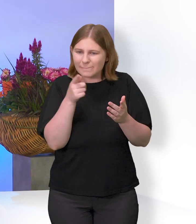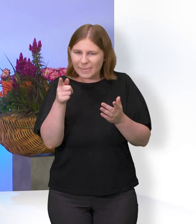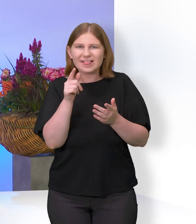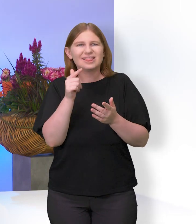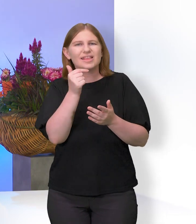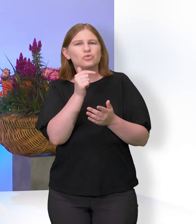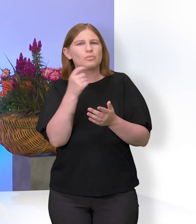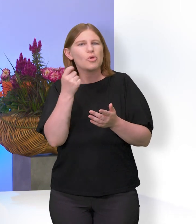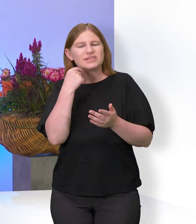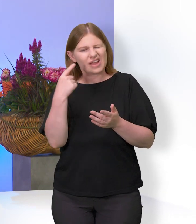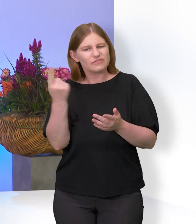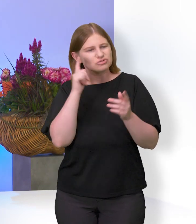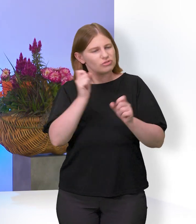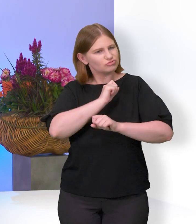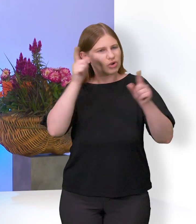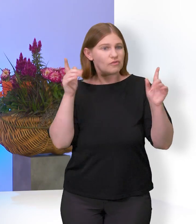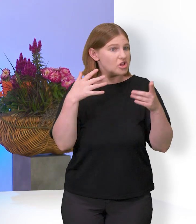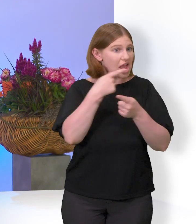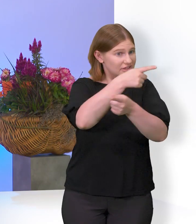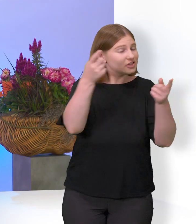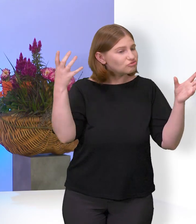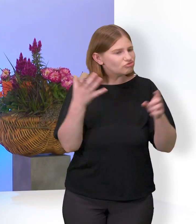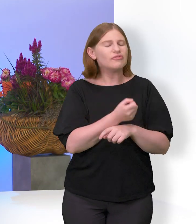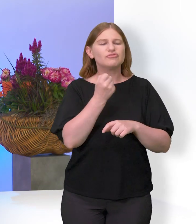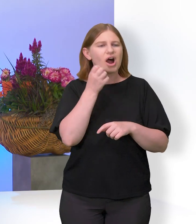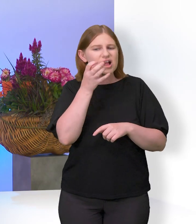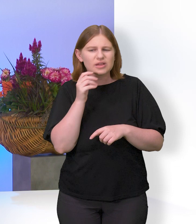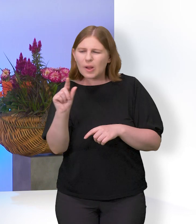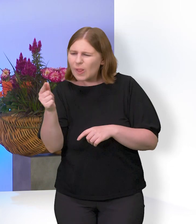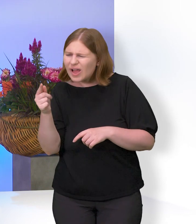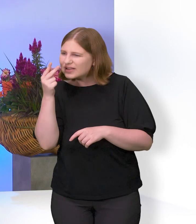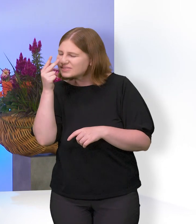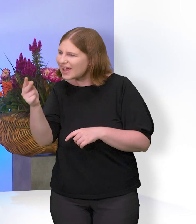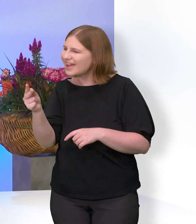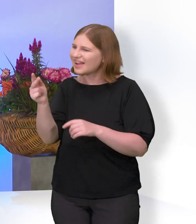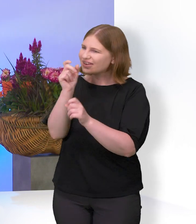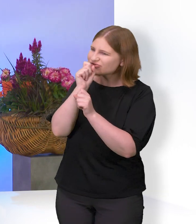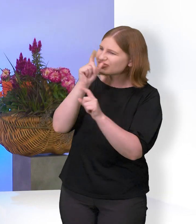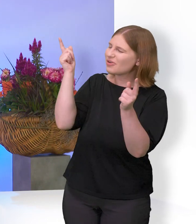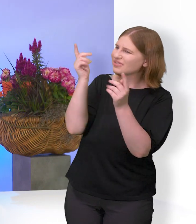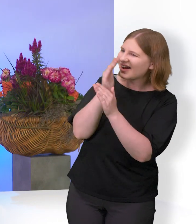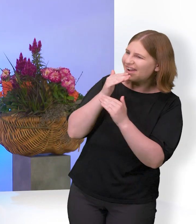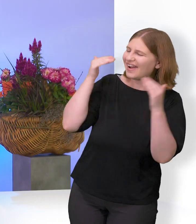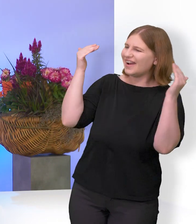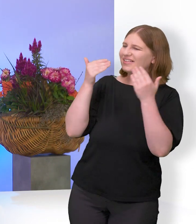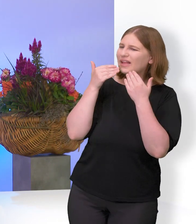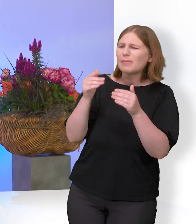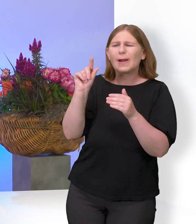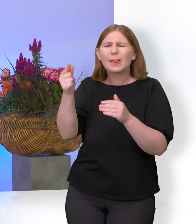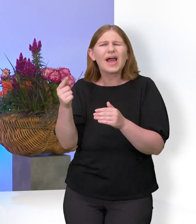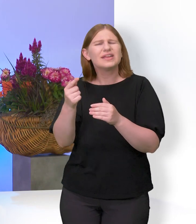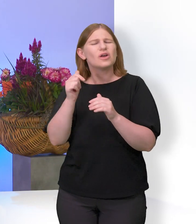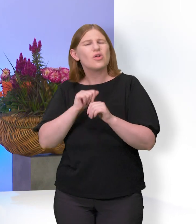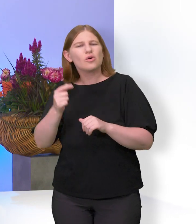das Schöne, das Kleine im Alltag sieht, staunt, strahlt, dankbar über diese kleinen Glücksmomente